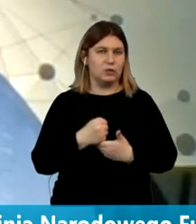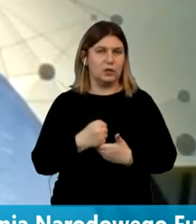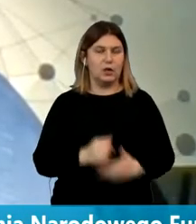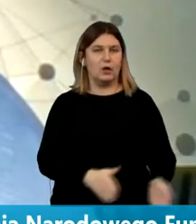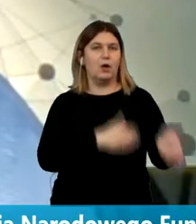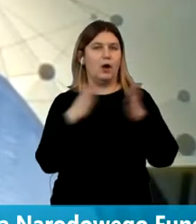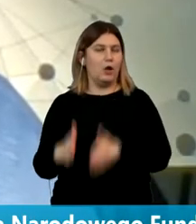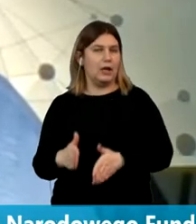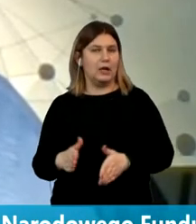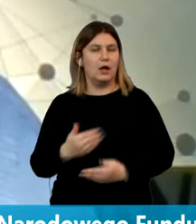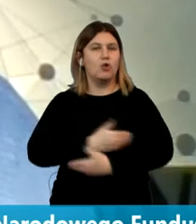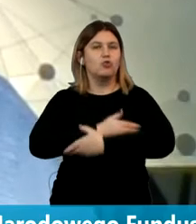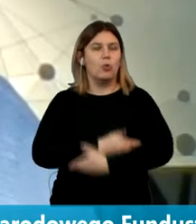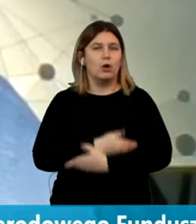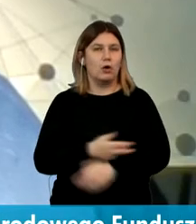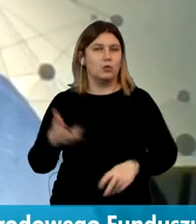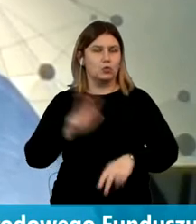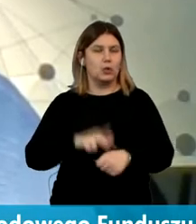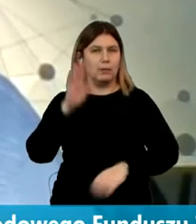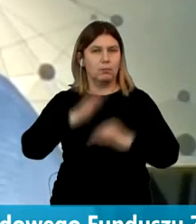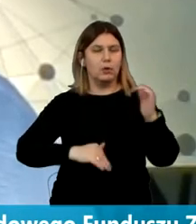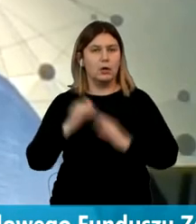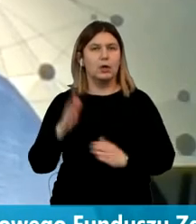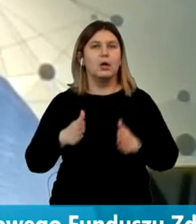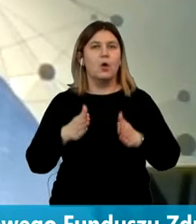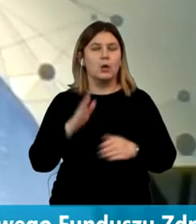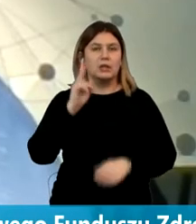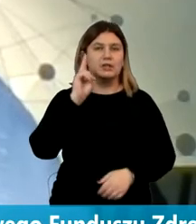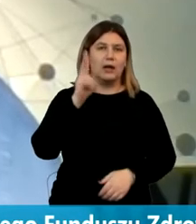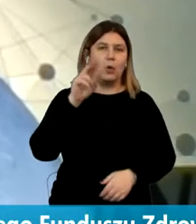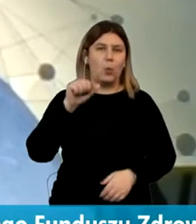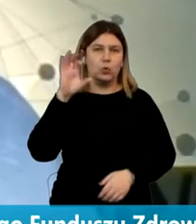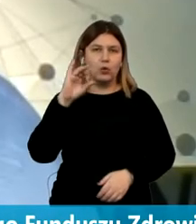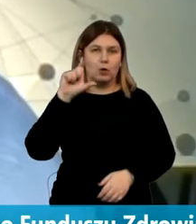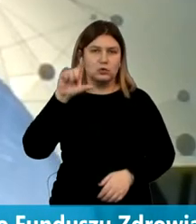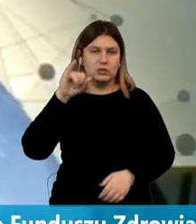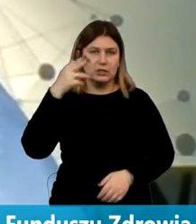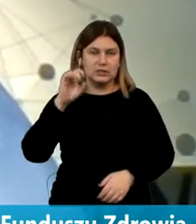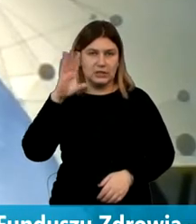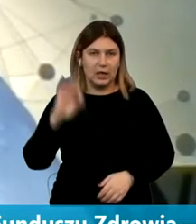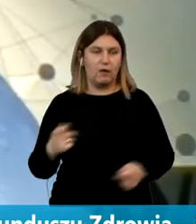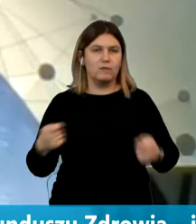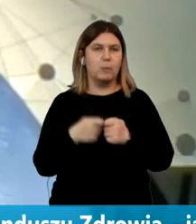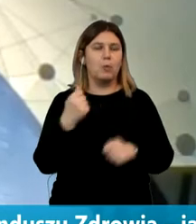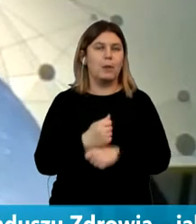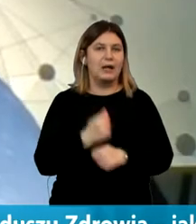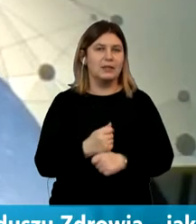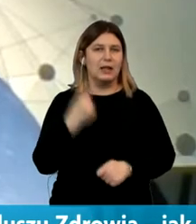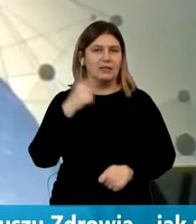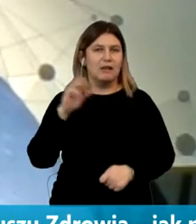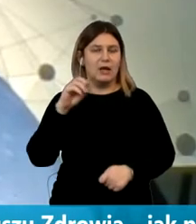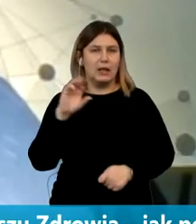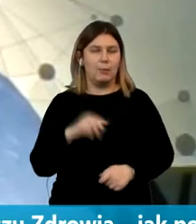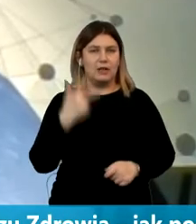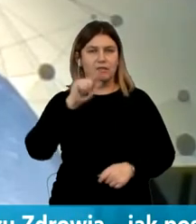kolejnego żłobka, które powstaje przy ulicy Kusocińskiego we współpracy z deweloperem. 2,5 miliona